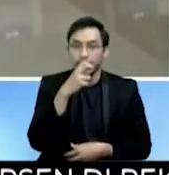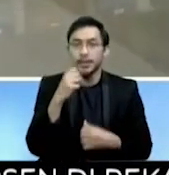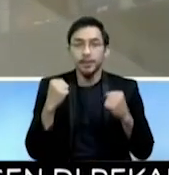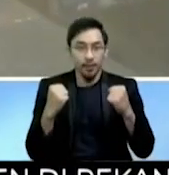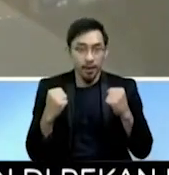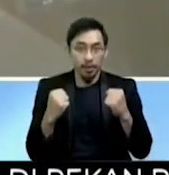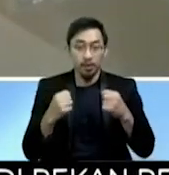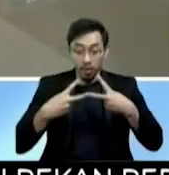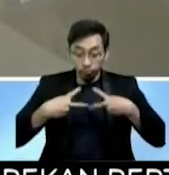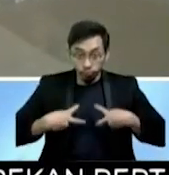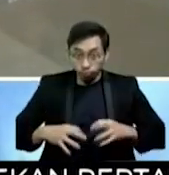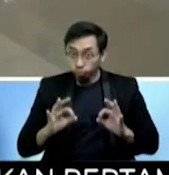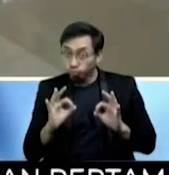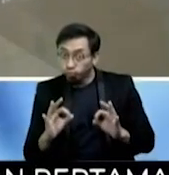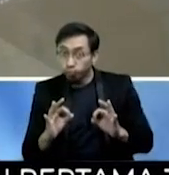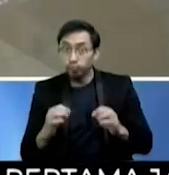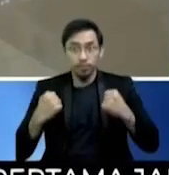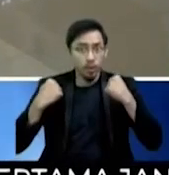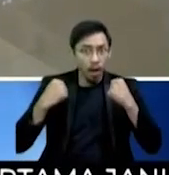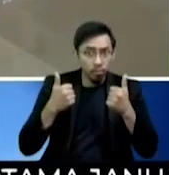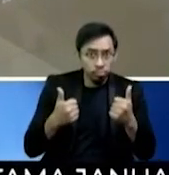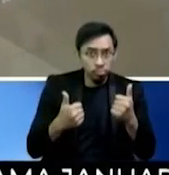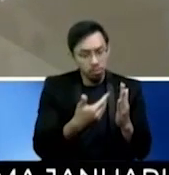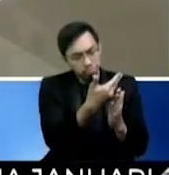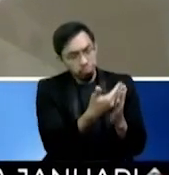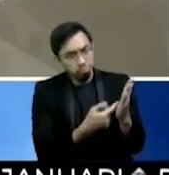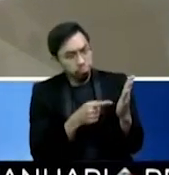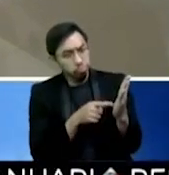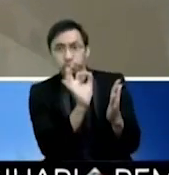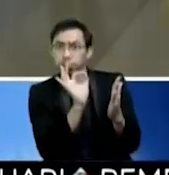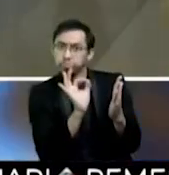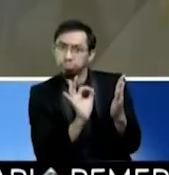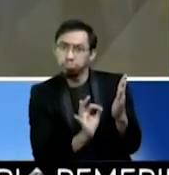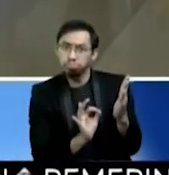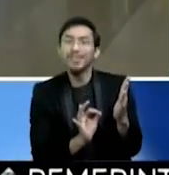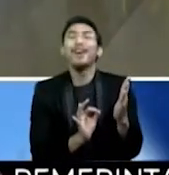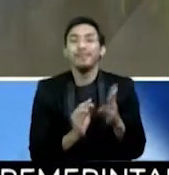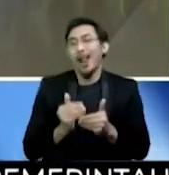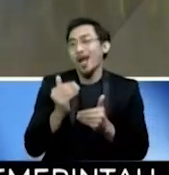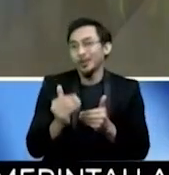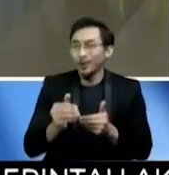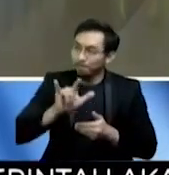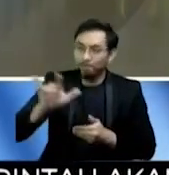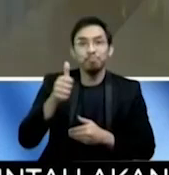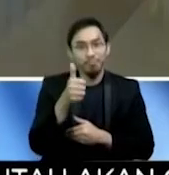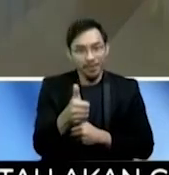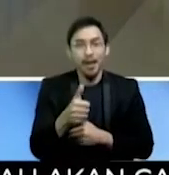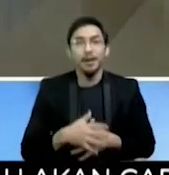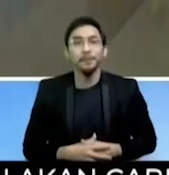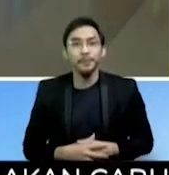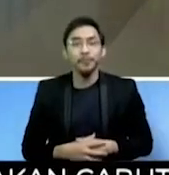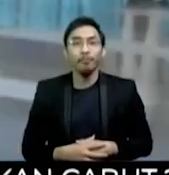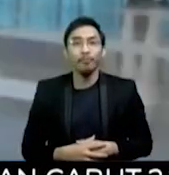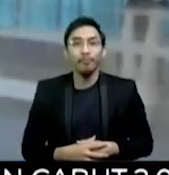telah terbukti negatif COVID-19, maka jamaah baru diperbolehkan untuk melanjutkan perjalanan atau melakukan ibadah